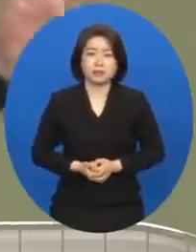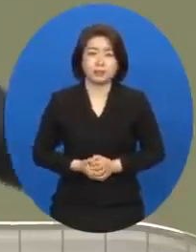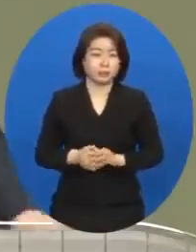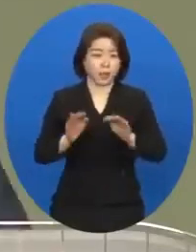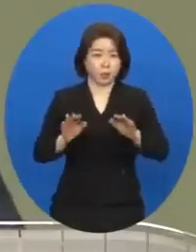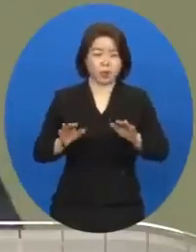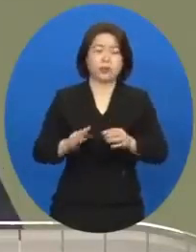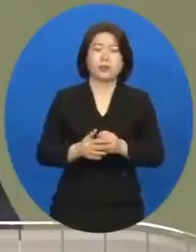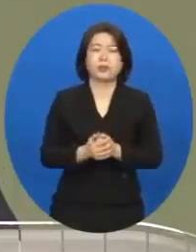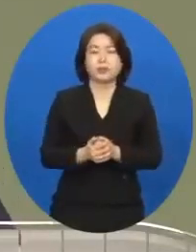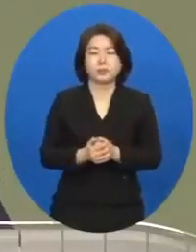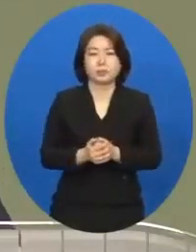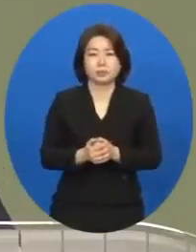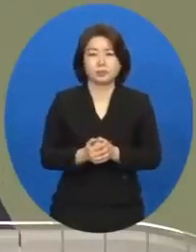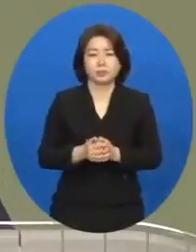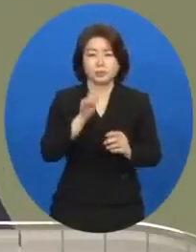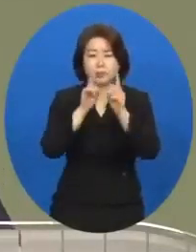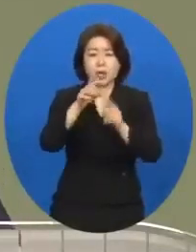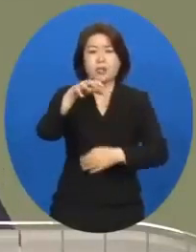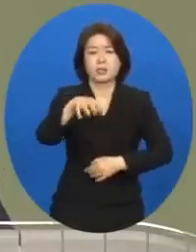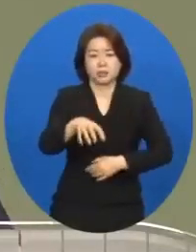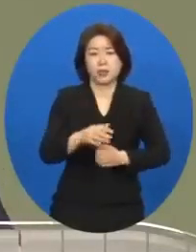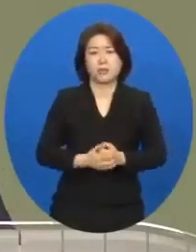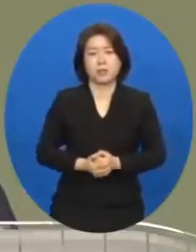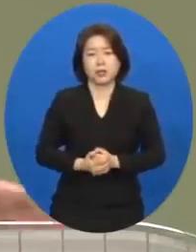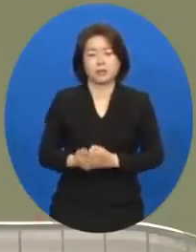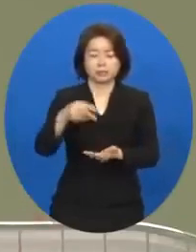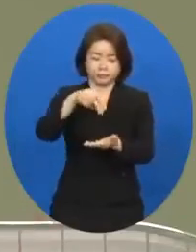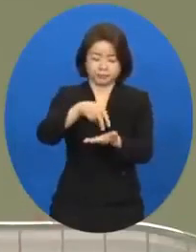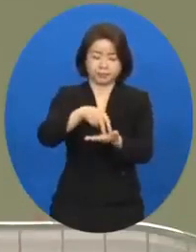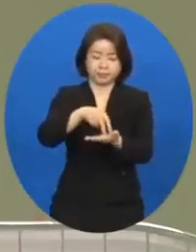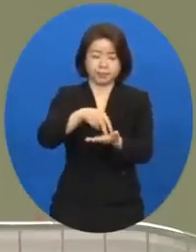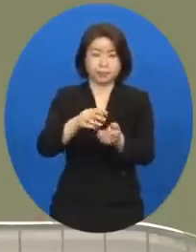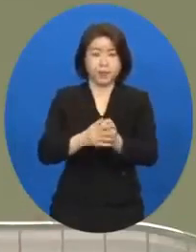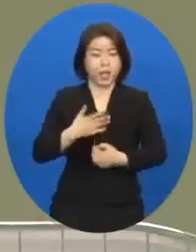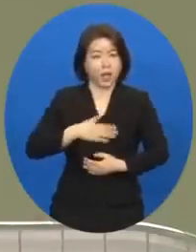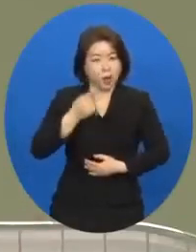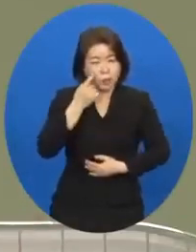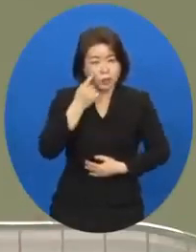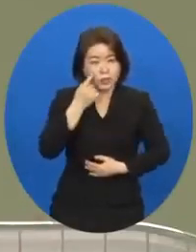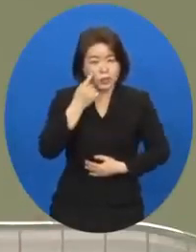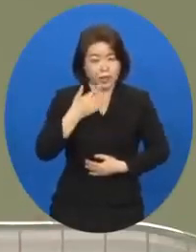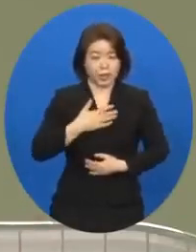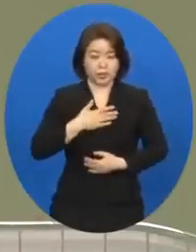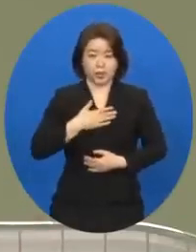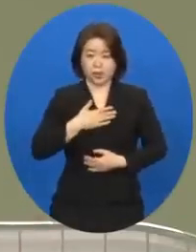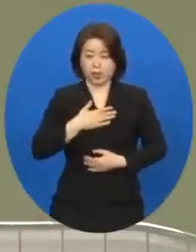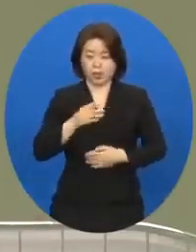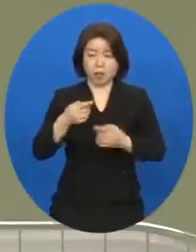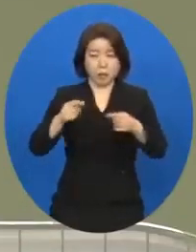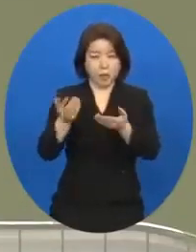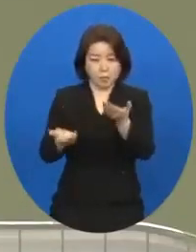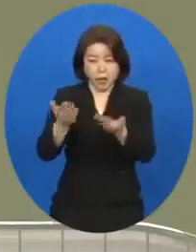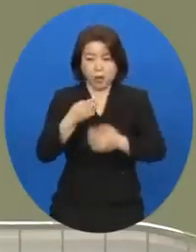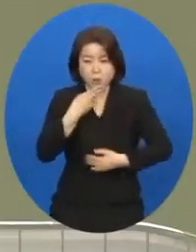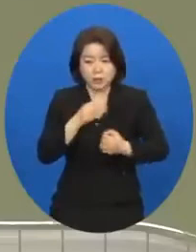오늘 이 시간 말씀 앞에 섰습니다. 알고 보니까 내가 분별 없이 이